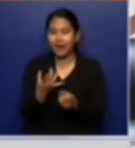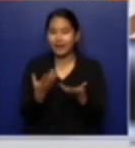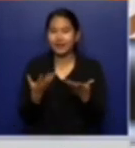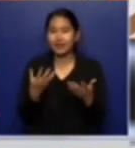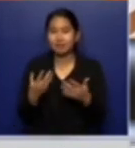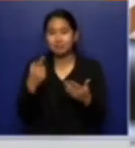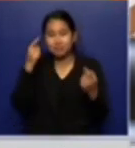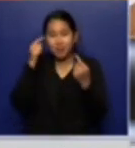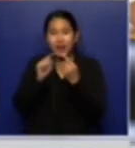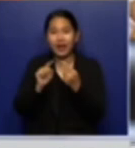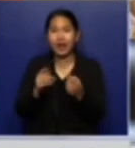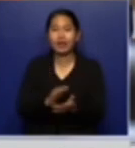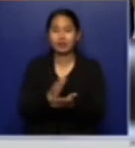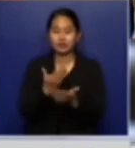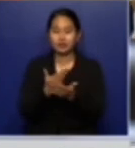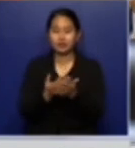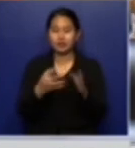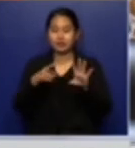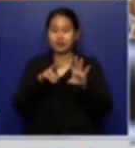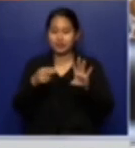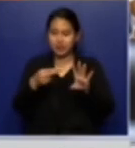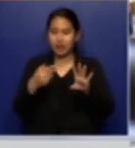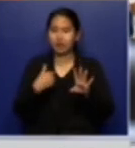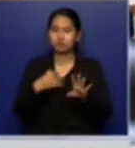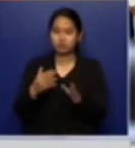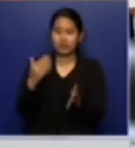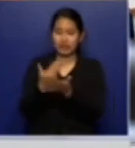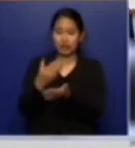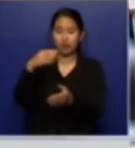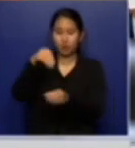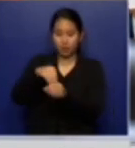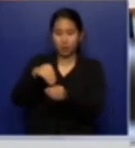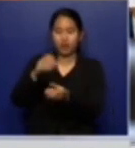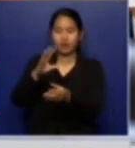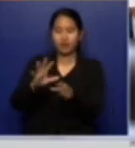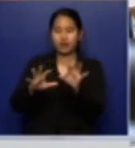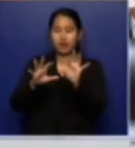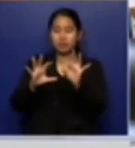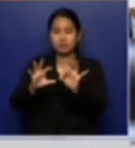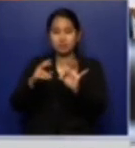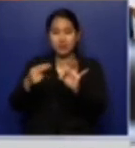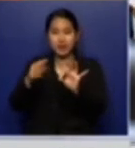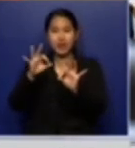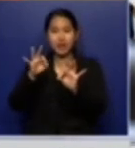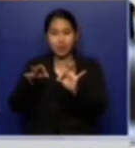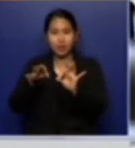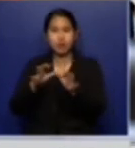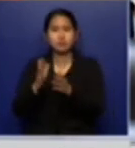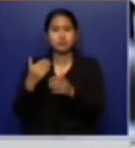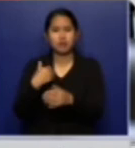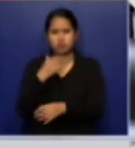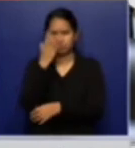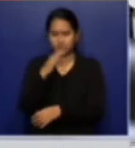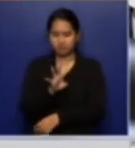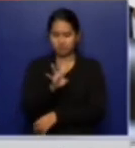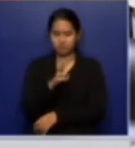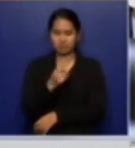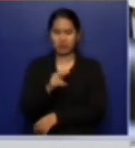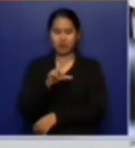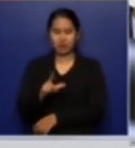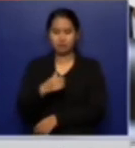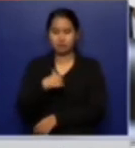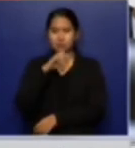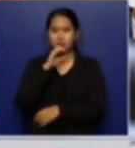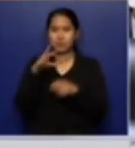คือ40,000มันมี96,000อยู่แล้วในงบกลางในงบกลาง99,000อยู่ๆเอา40,000มาแปะไว้แล้วบอกว่